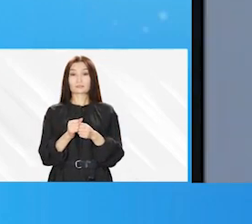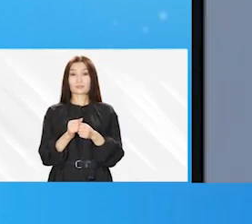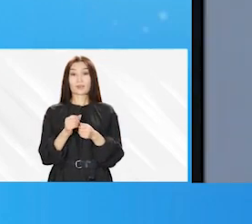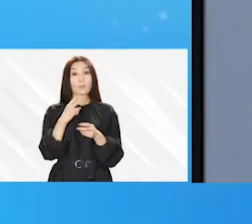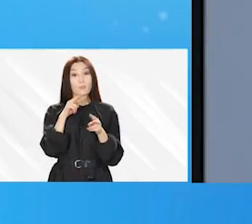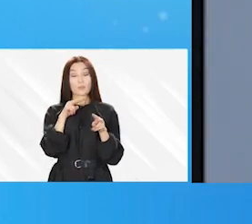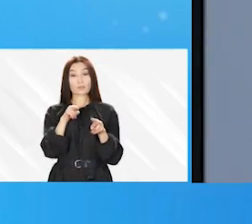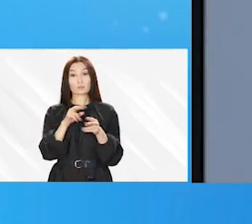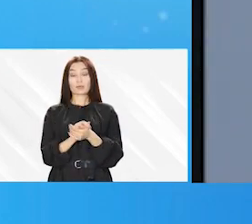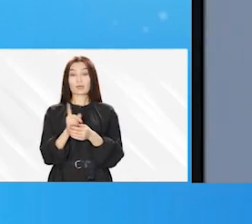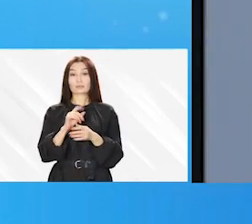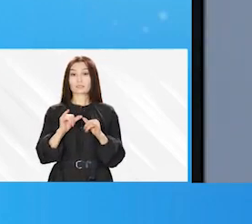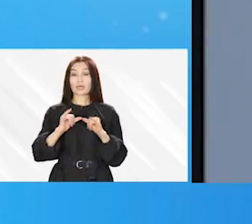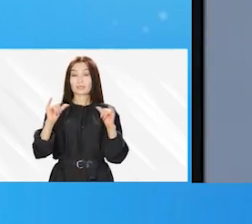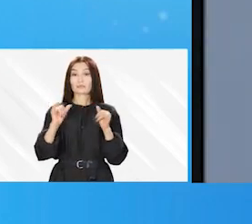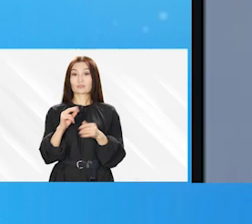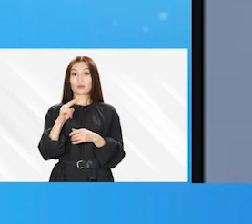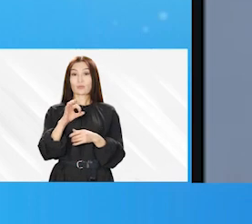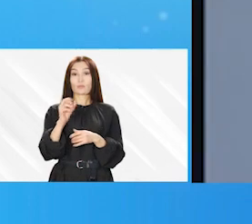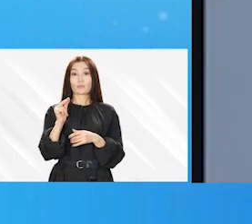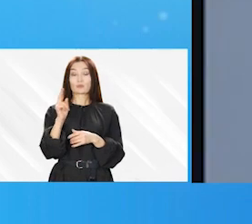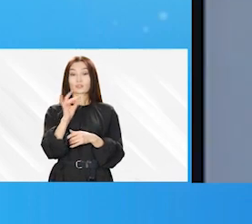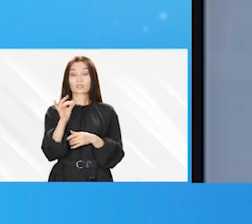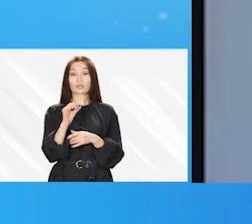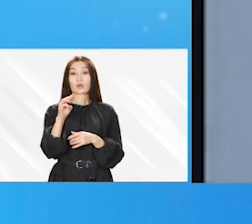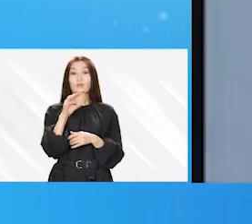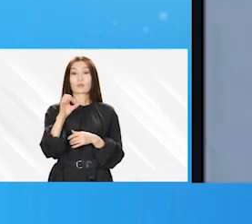понаблюдаем за развитием почки тополя